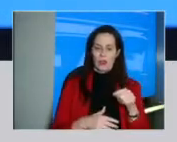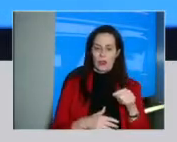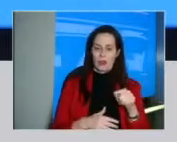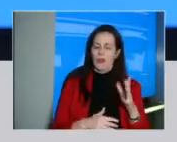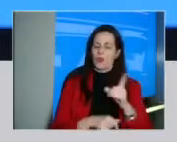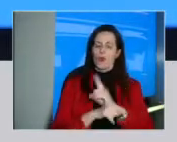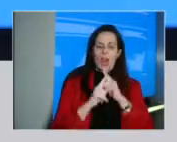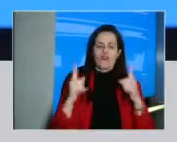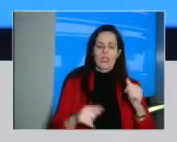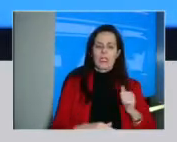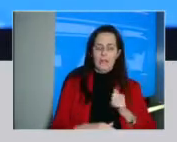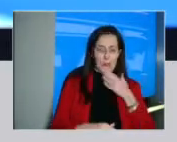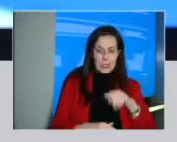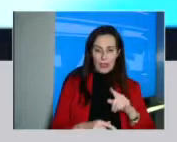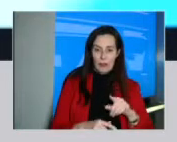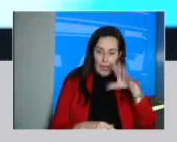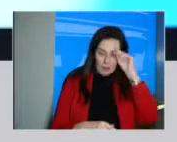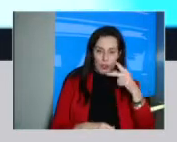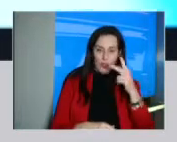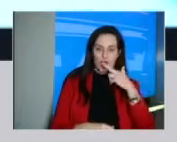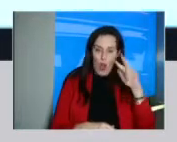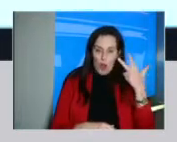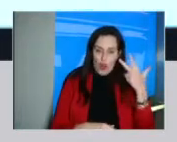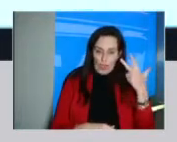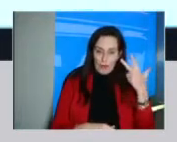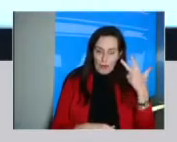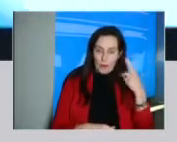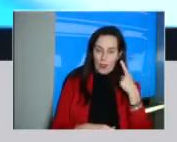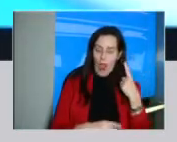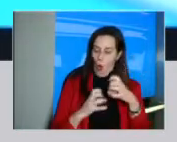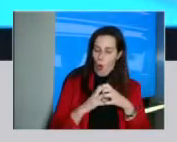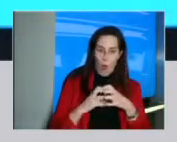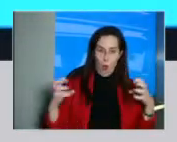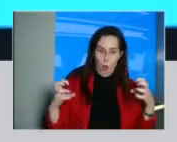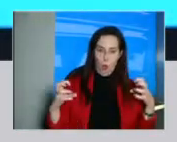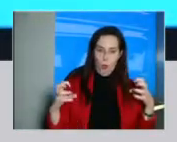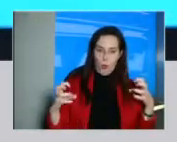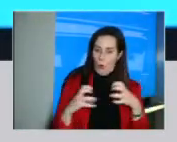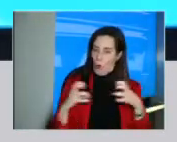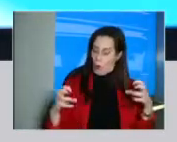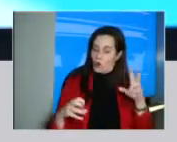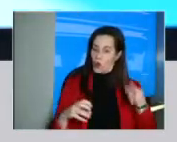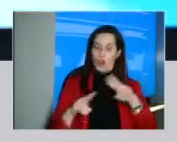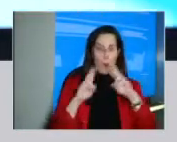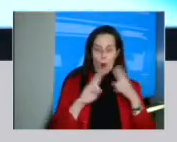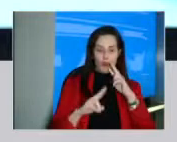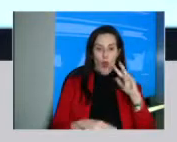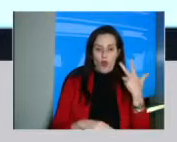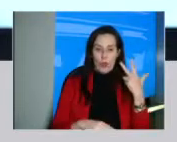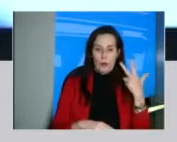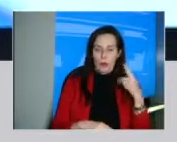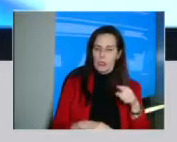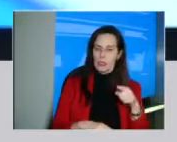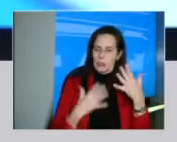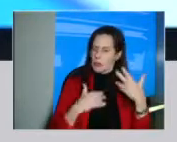השירות. אורך השירות של מדינת ישראל לגברים הוא 3 שנים. זה אחד האורכי שירות הכי גבוהים, הכי ארוכים בעולם. נדמה לי